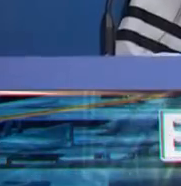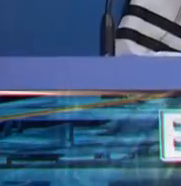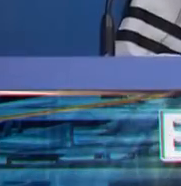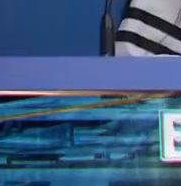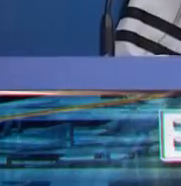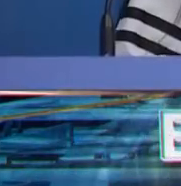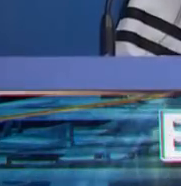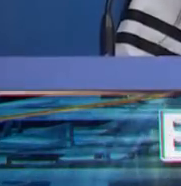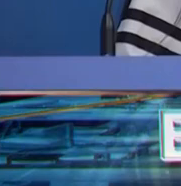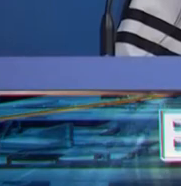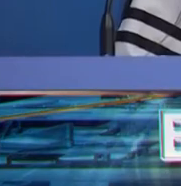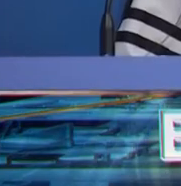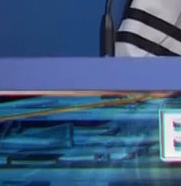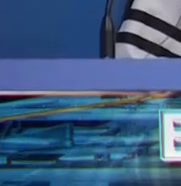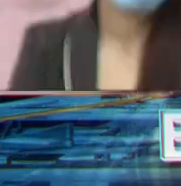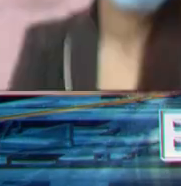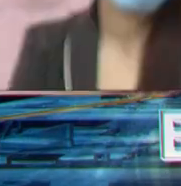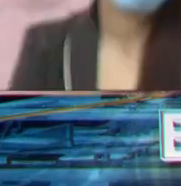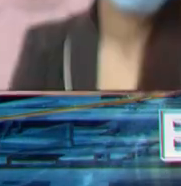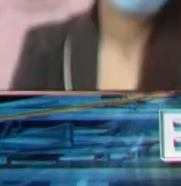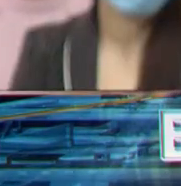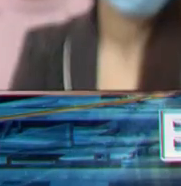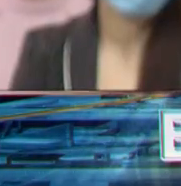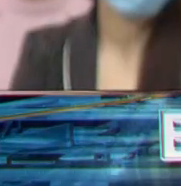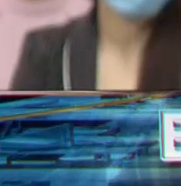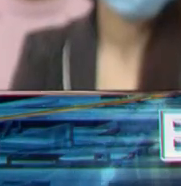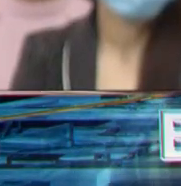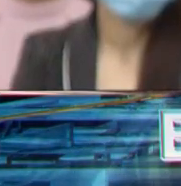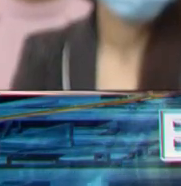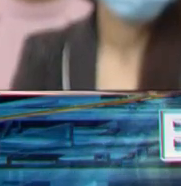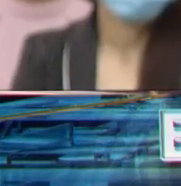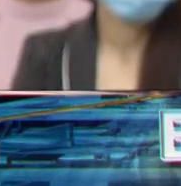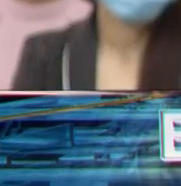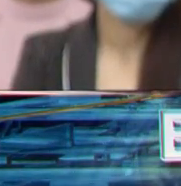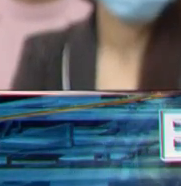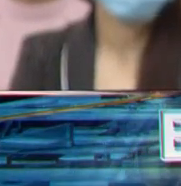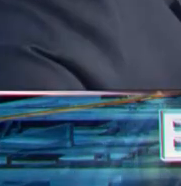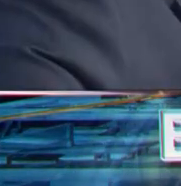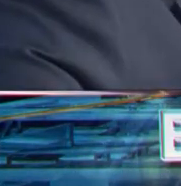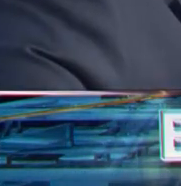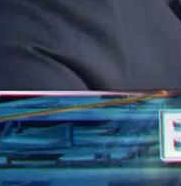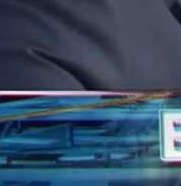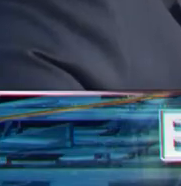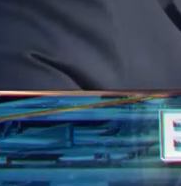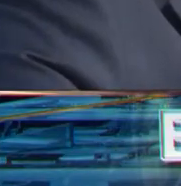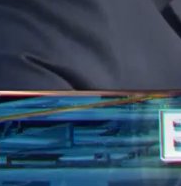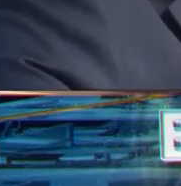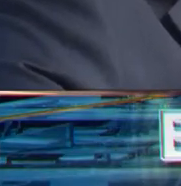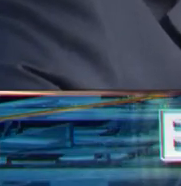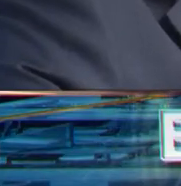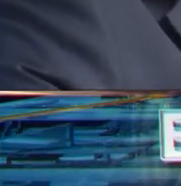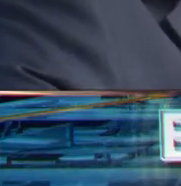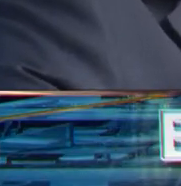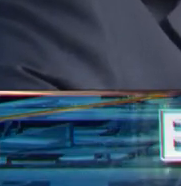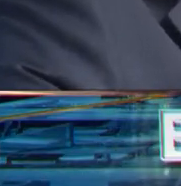Бір күнде 12 дебат. Облыста праймеризге қатысушы үміткерлердің пікір сайысы басталды. Дода 42-тің 30-на дейін